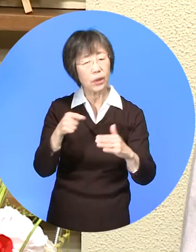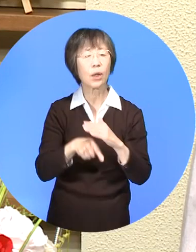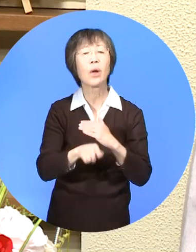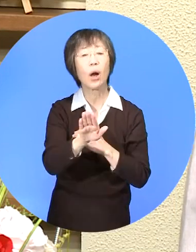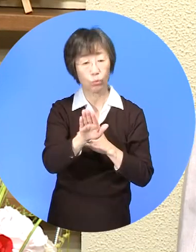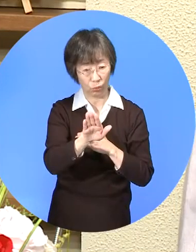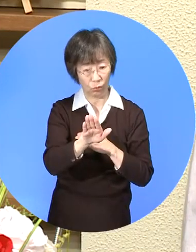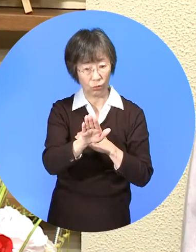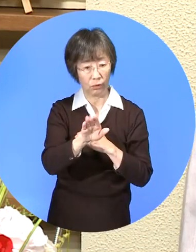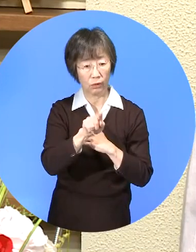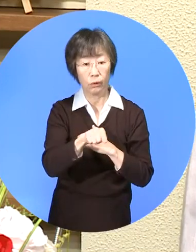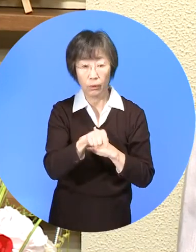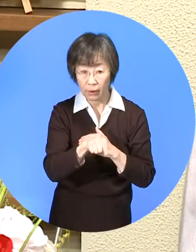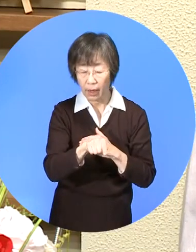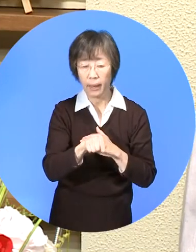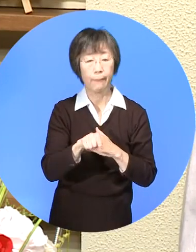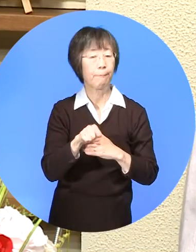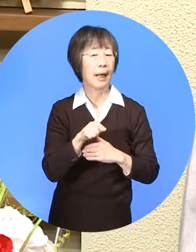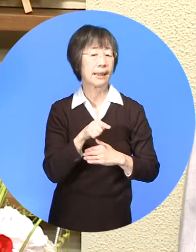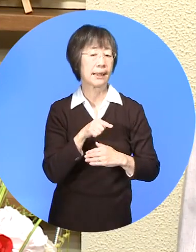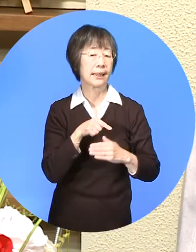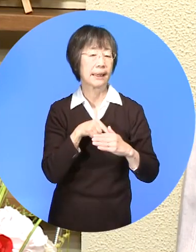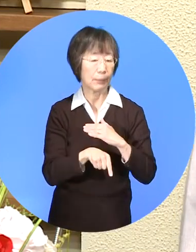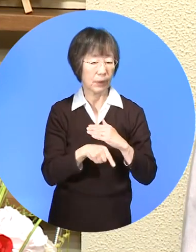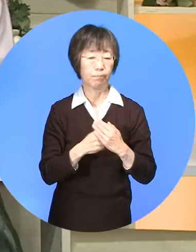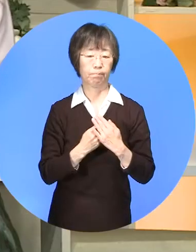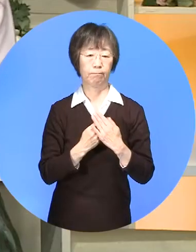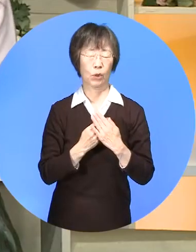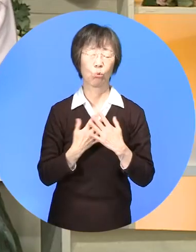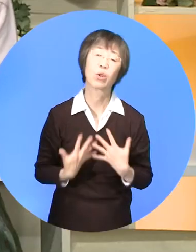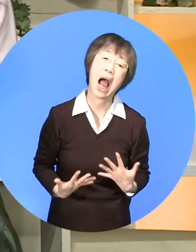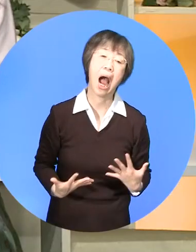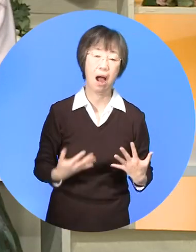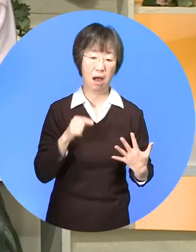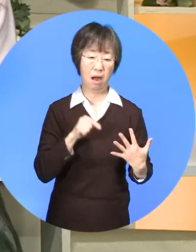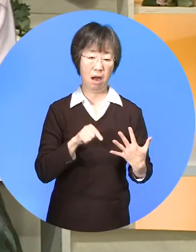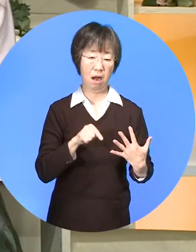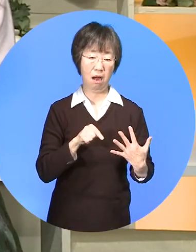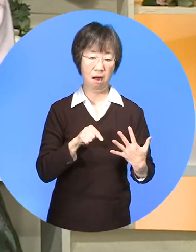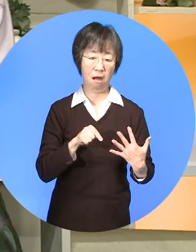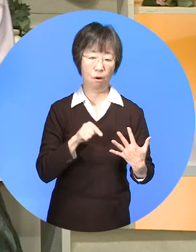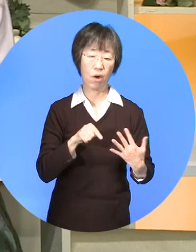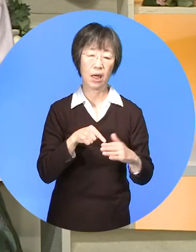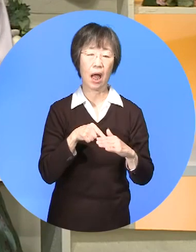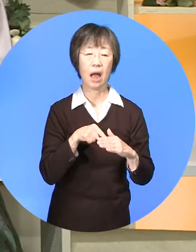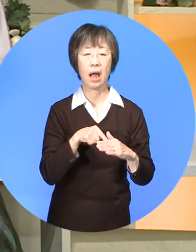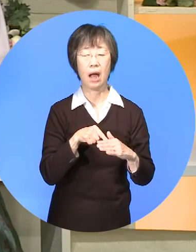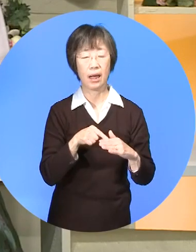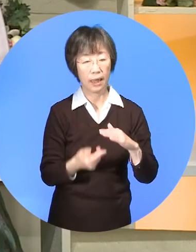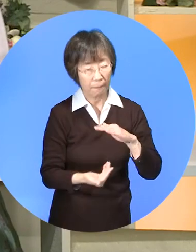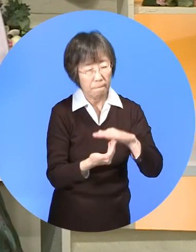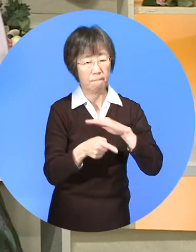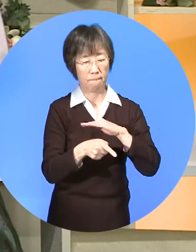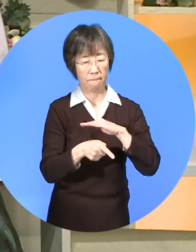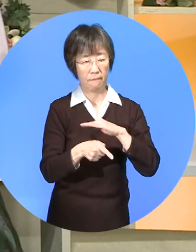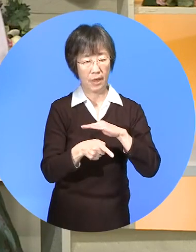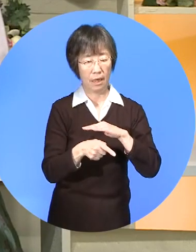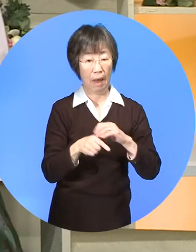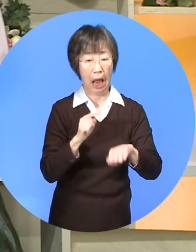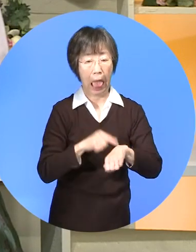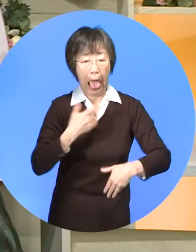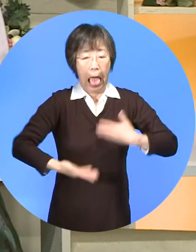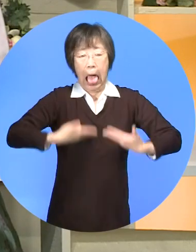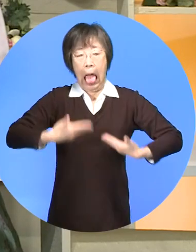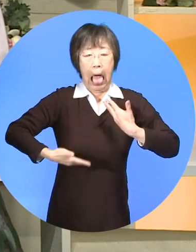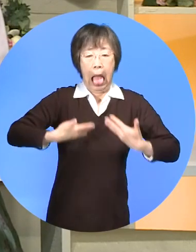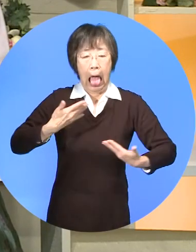はい、僕思うのはまずですね、心の油断ですよ。 あ、そうですね、いや、 これ一番の原因だと思いますし、あとは、あの、時間に余裕